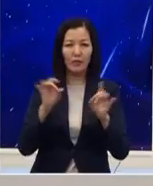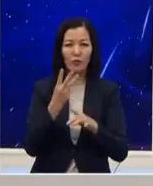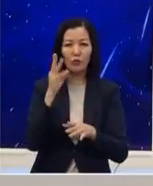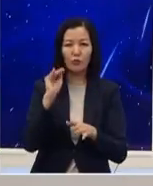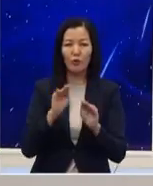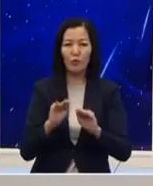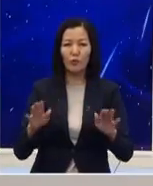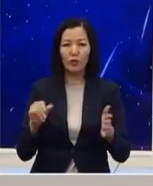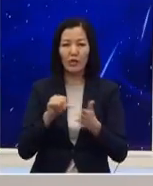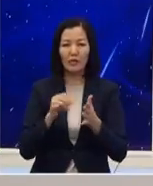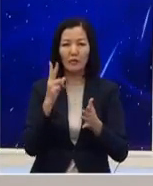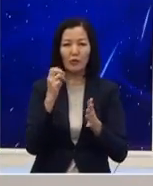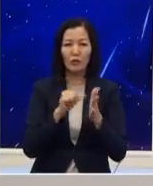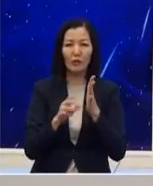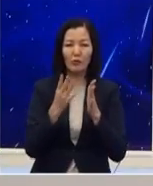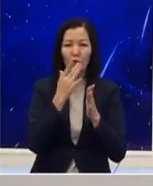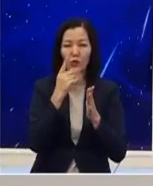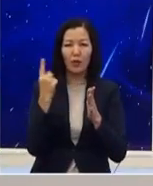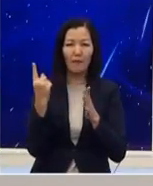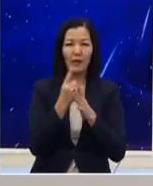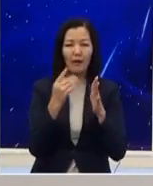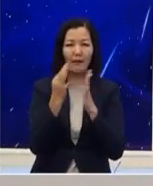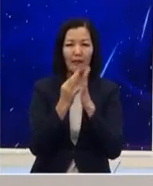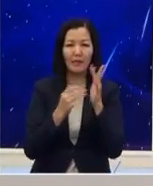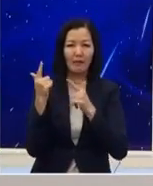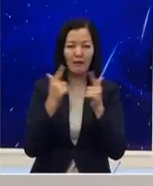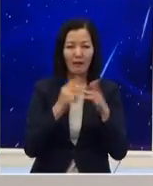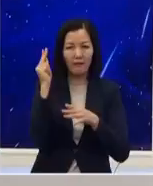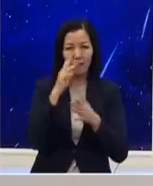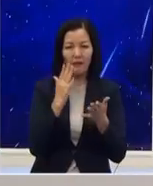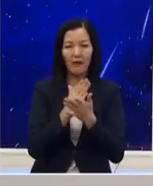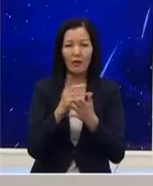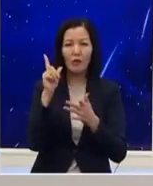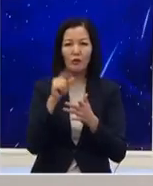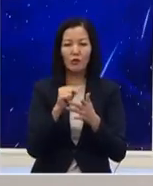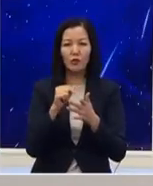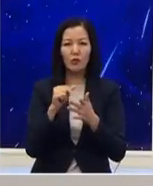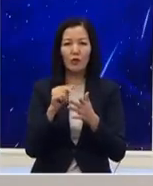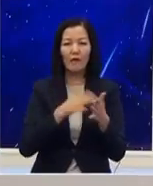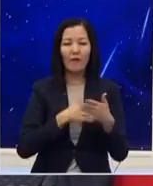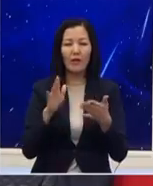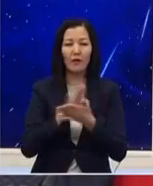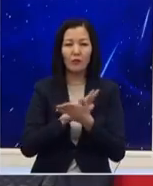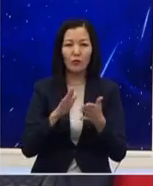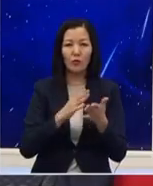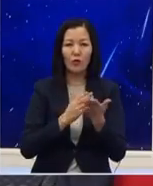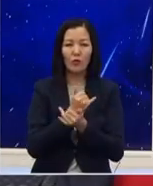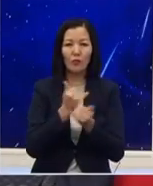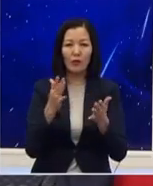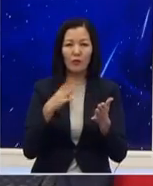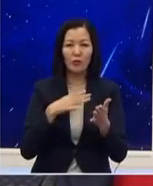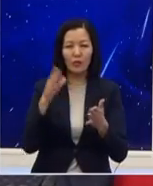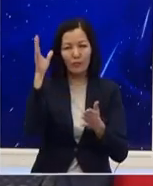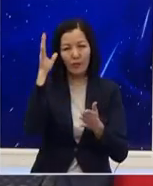оқушы қатысып, оның 264-і ұлттық бірыңғай тестілеуге дайындалған. Оларға 100-ге жуық волонтер көмек көрсетіп,